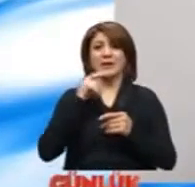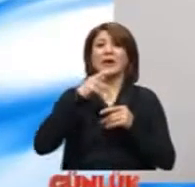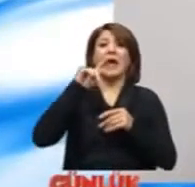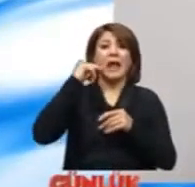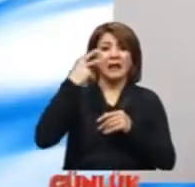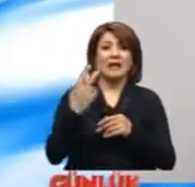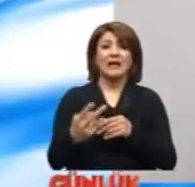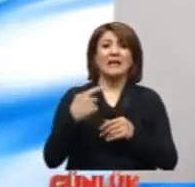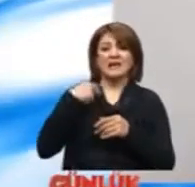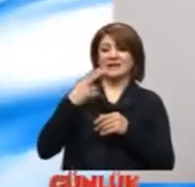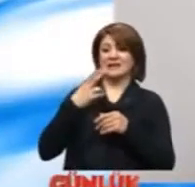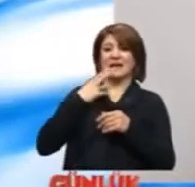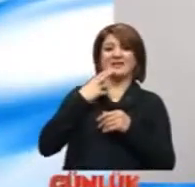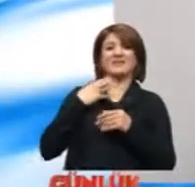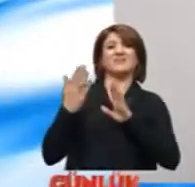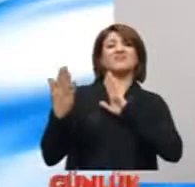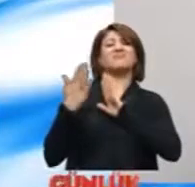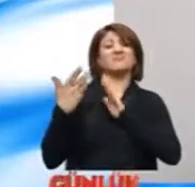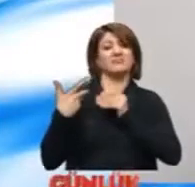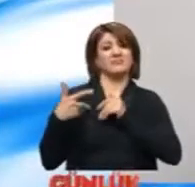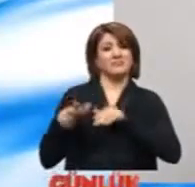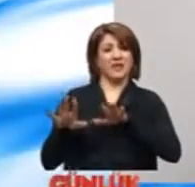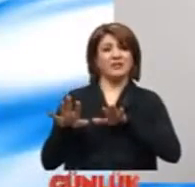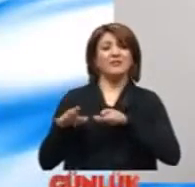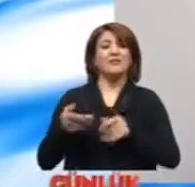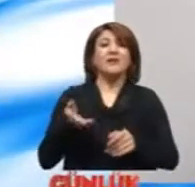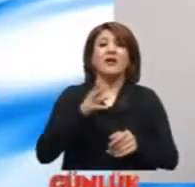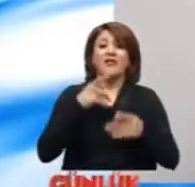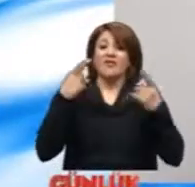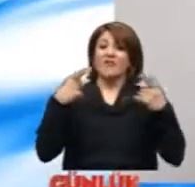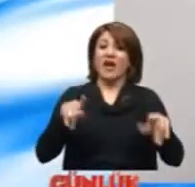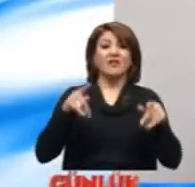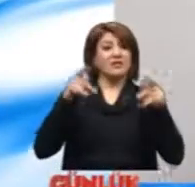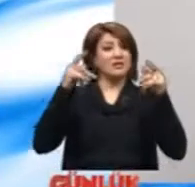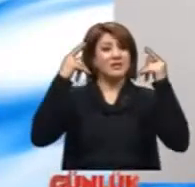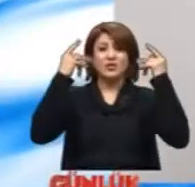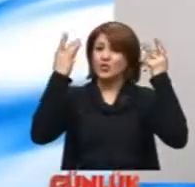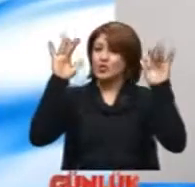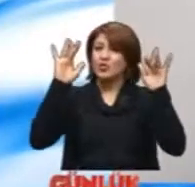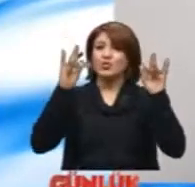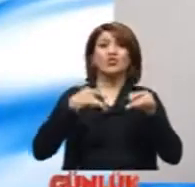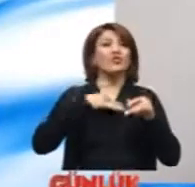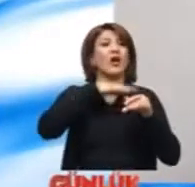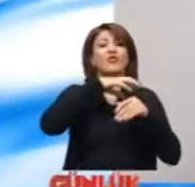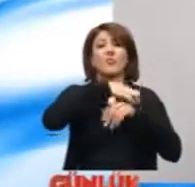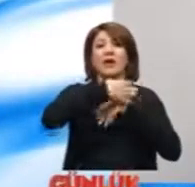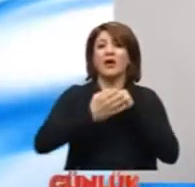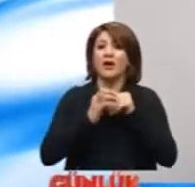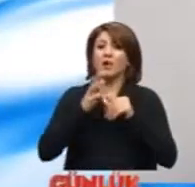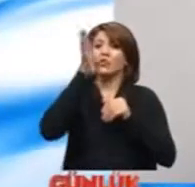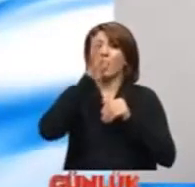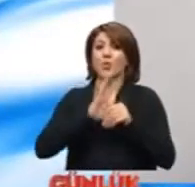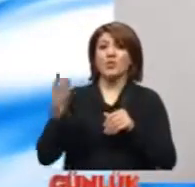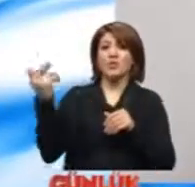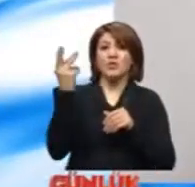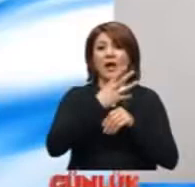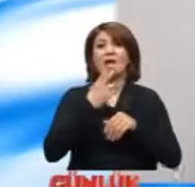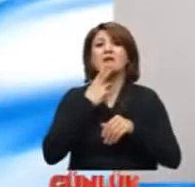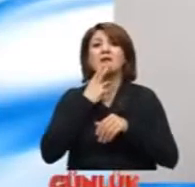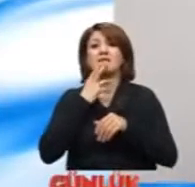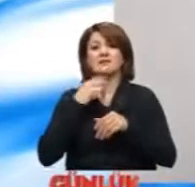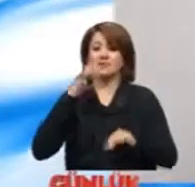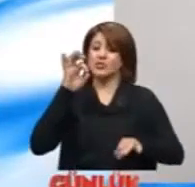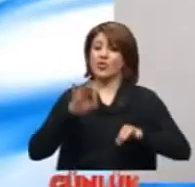kadınlar tarafından genelde hoş karşılanmıyor. Farklı ırk ve kültürlerden 400 kadın üzerinde yapılan araştırmada deneklere önce